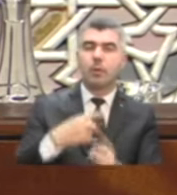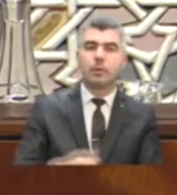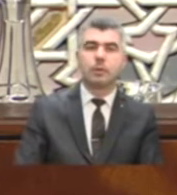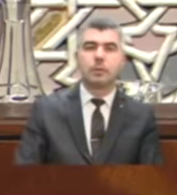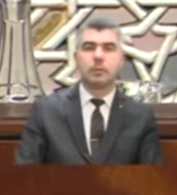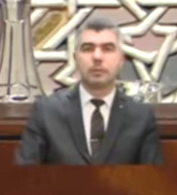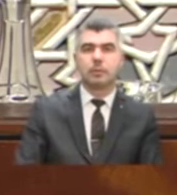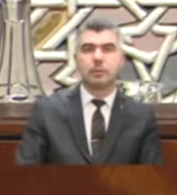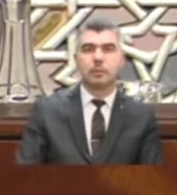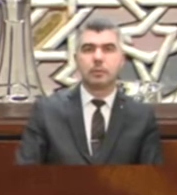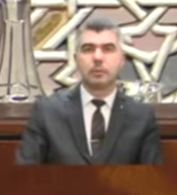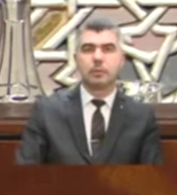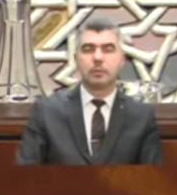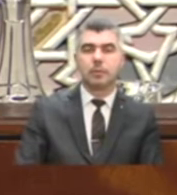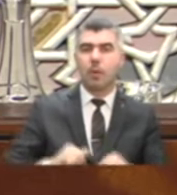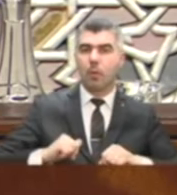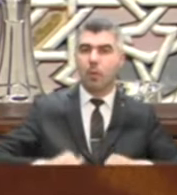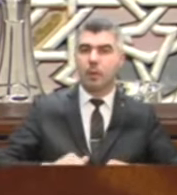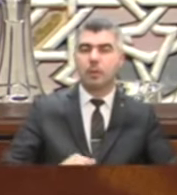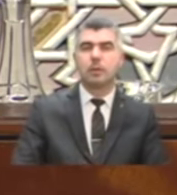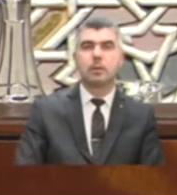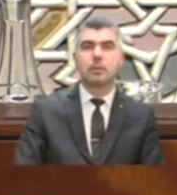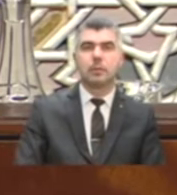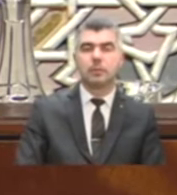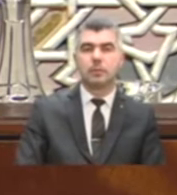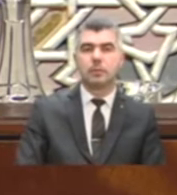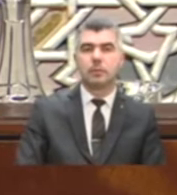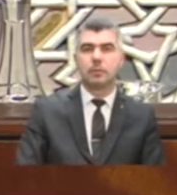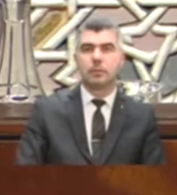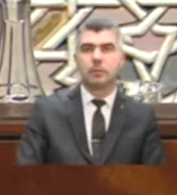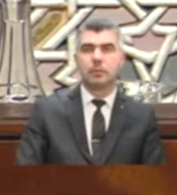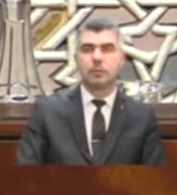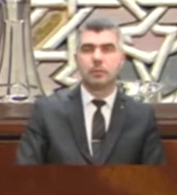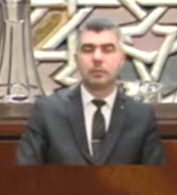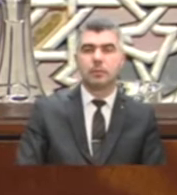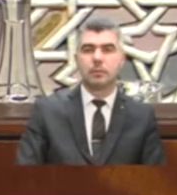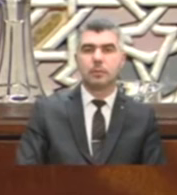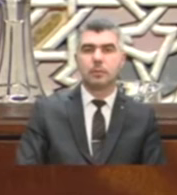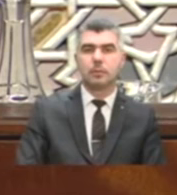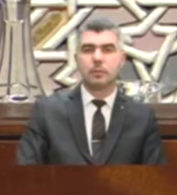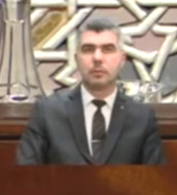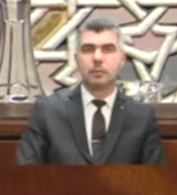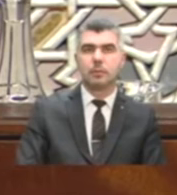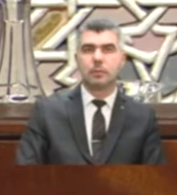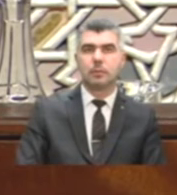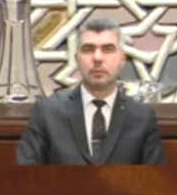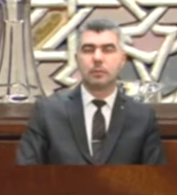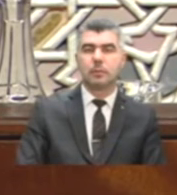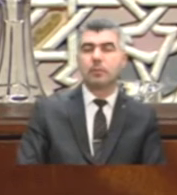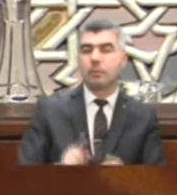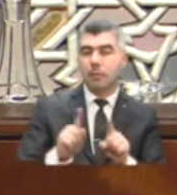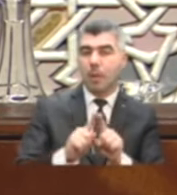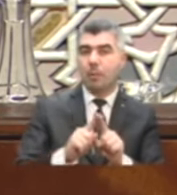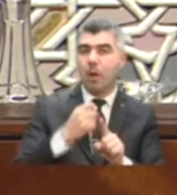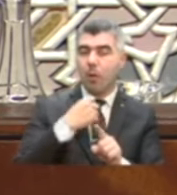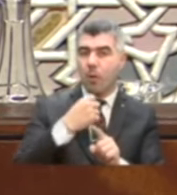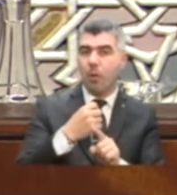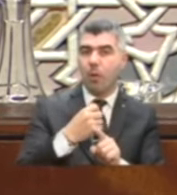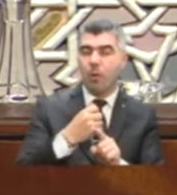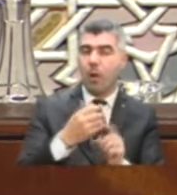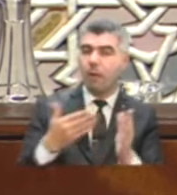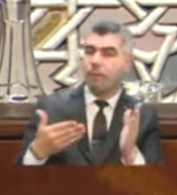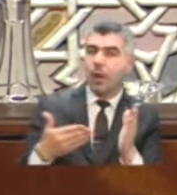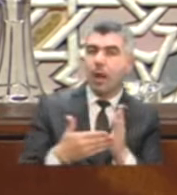السيدة الوزيرة، بقي عندك شوية الوقت. في بعض الثواني لاخر